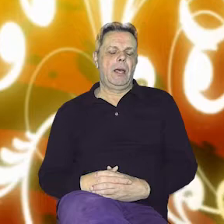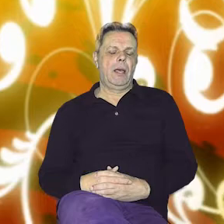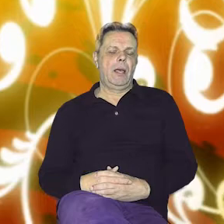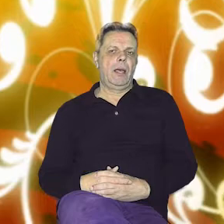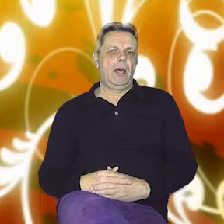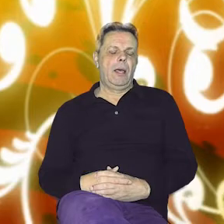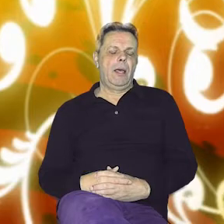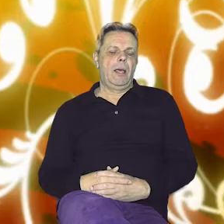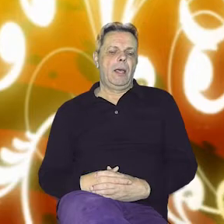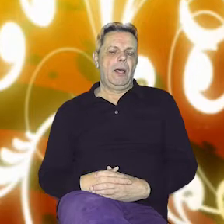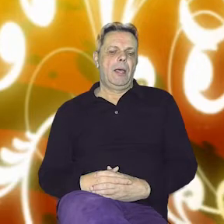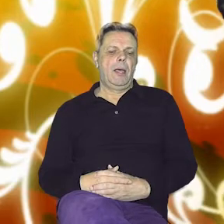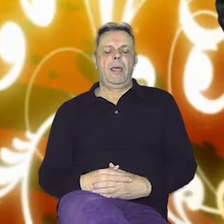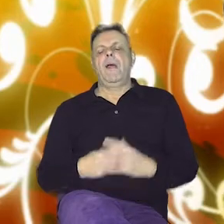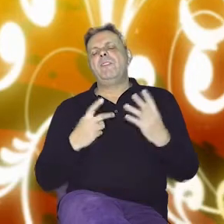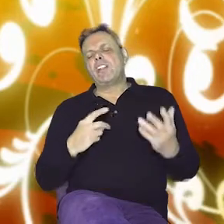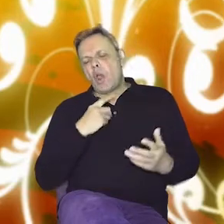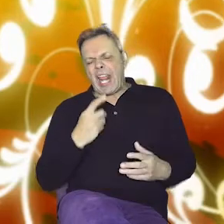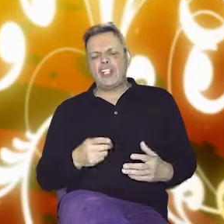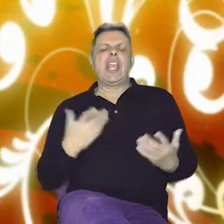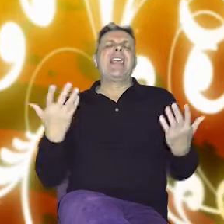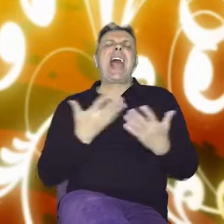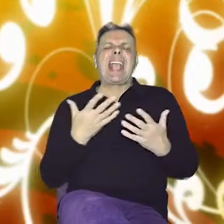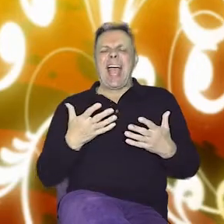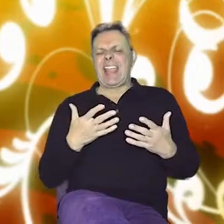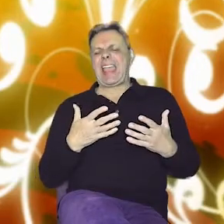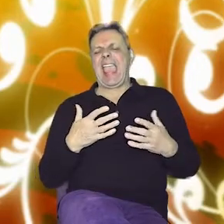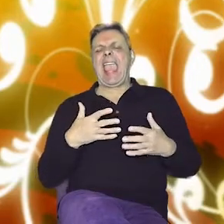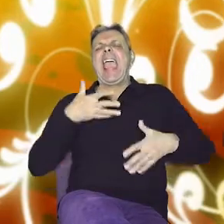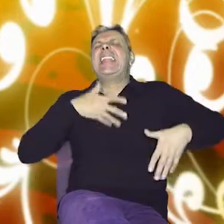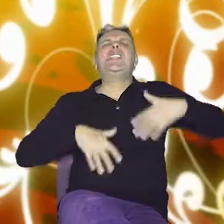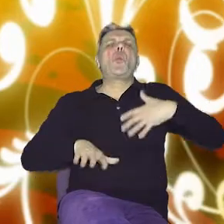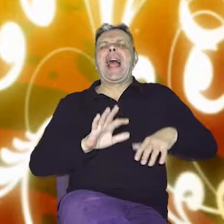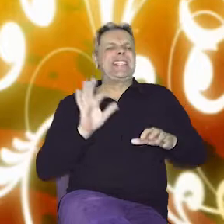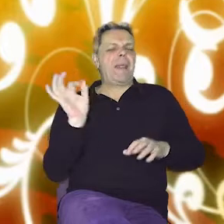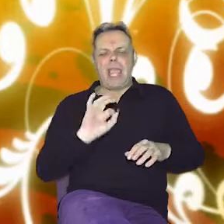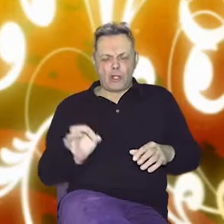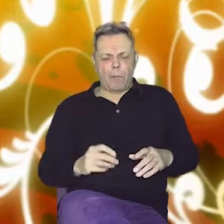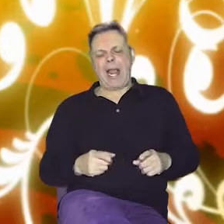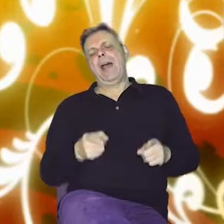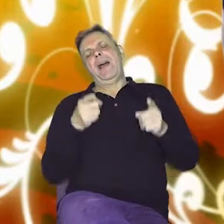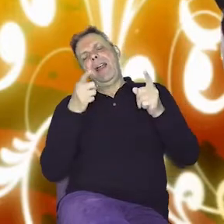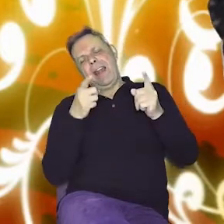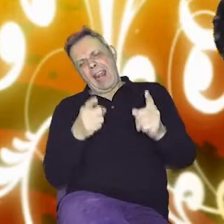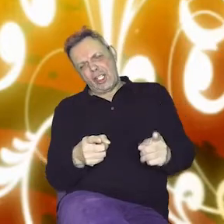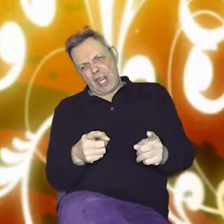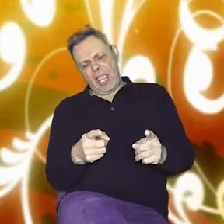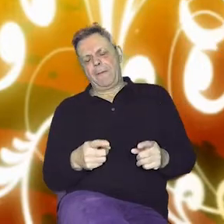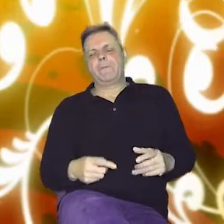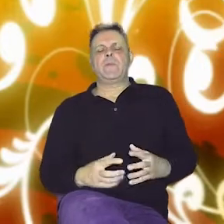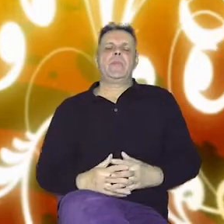kod populacije gdje se poremeti cirkulacija, gdje je ležanje upitno, gdje je neka